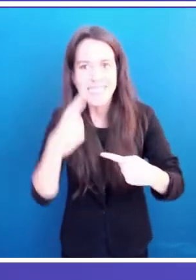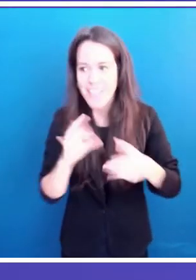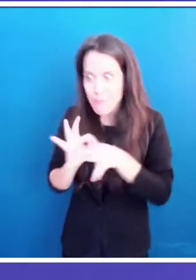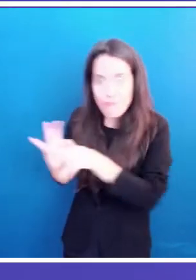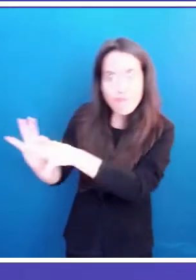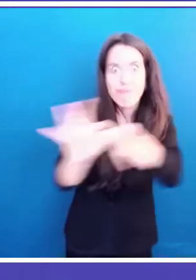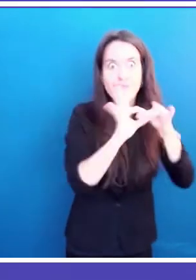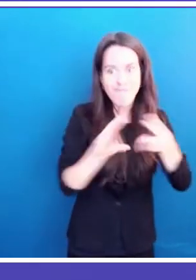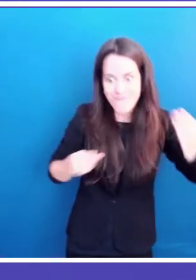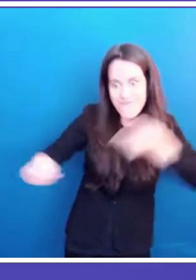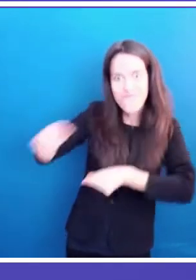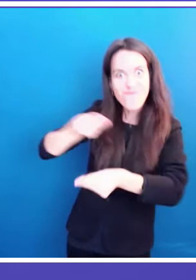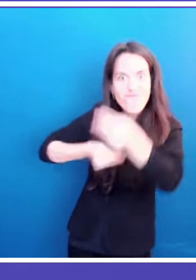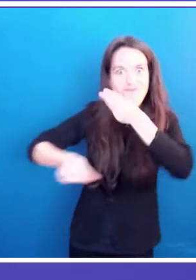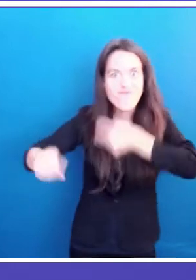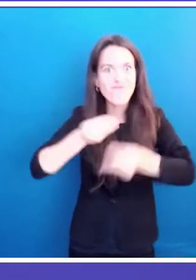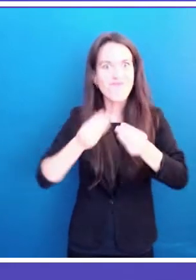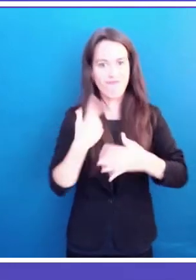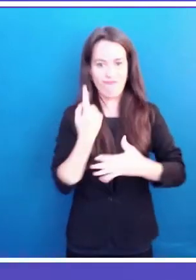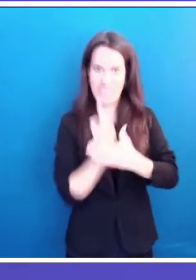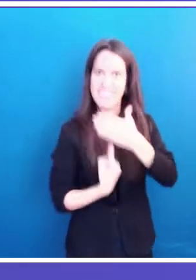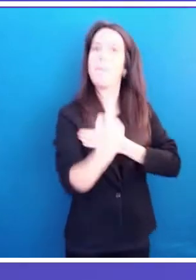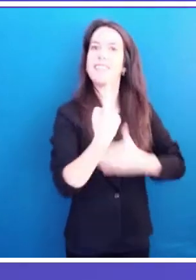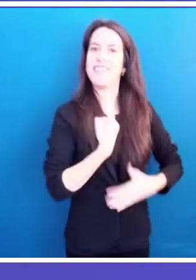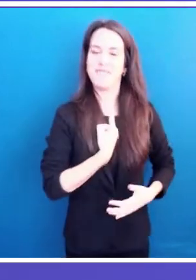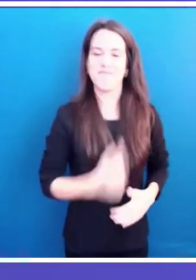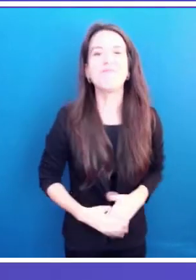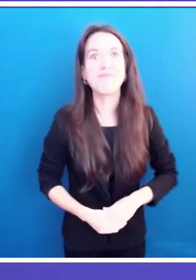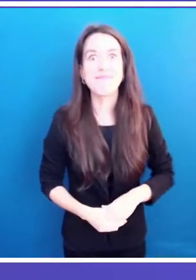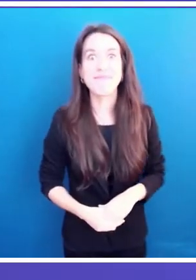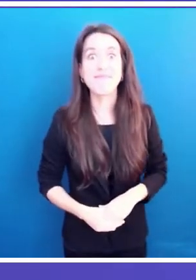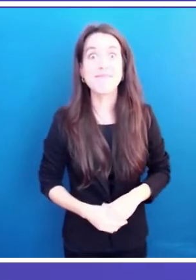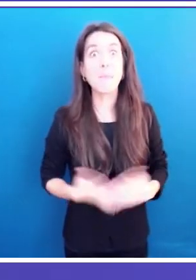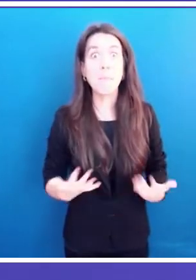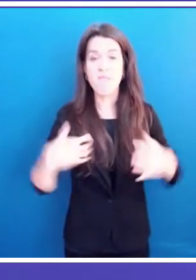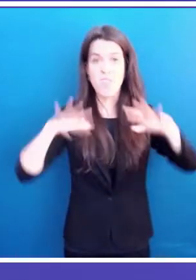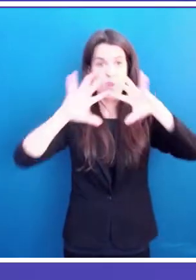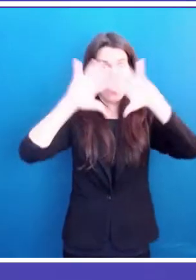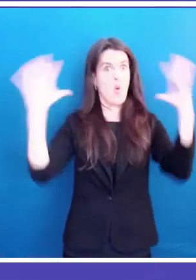إلى أن نعمل على سبل مختلفة